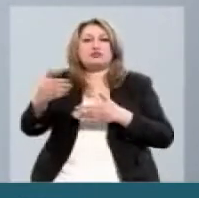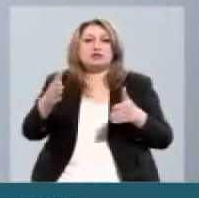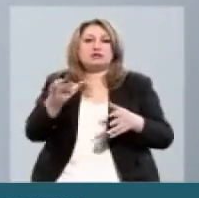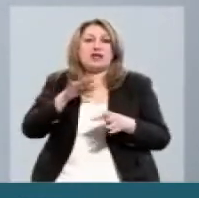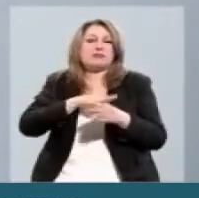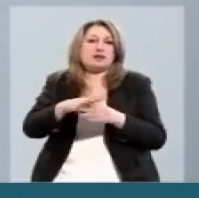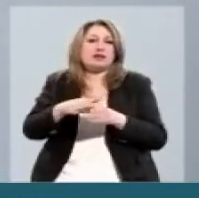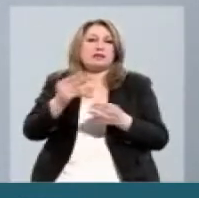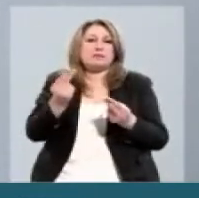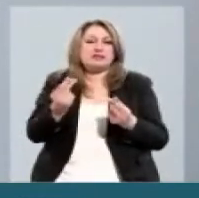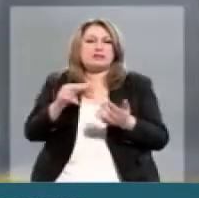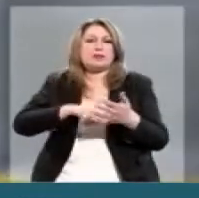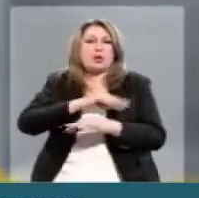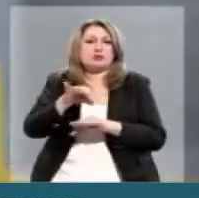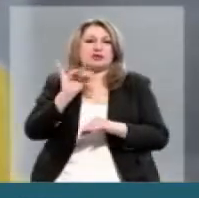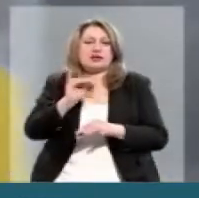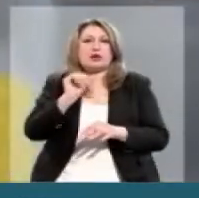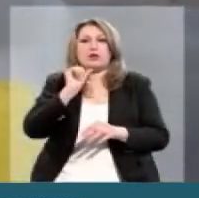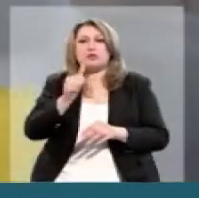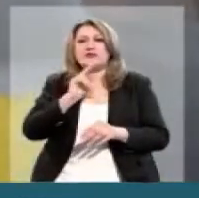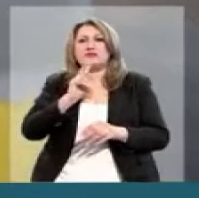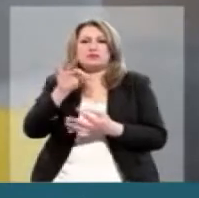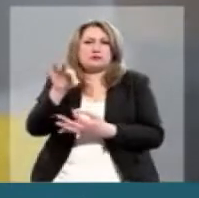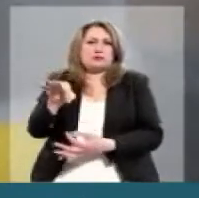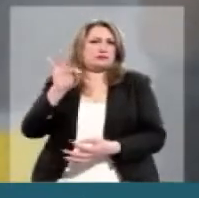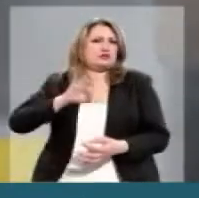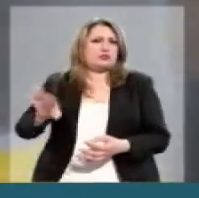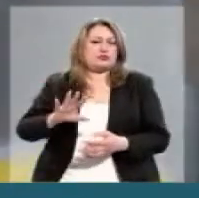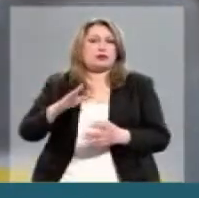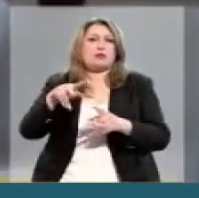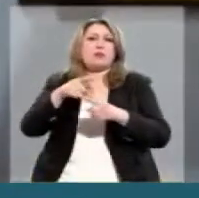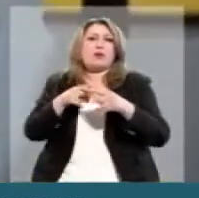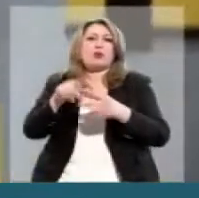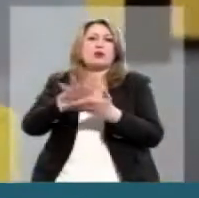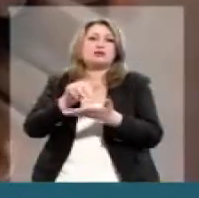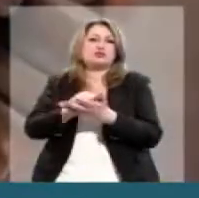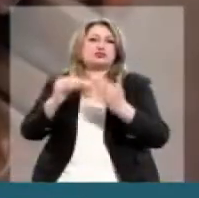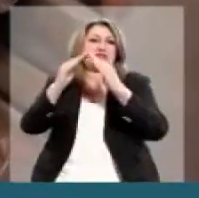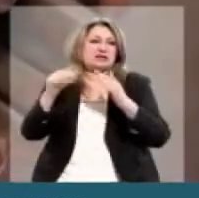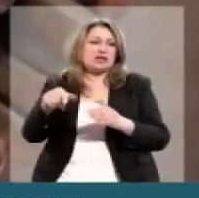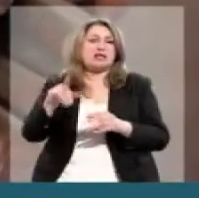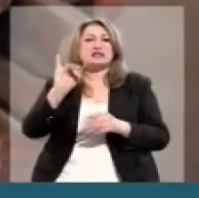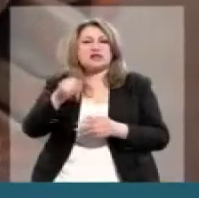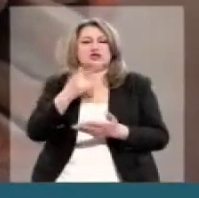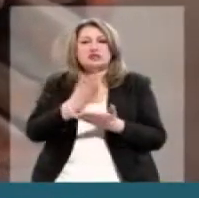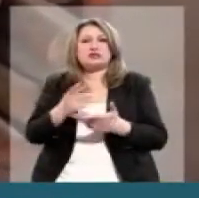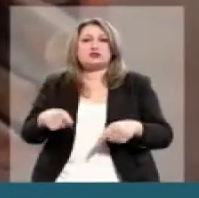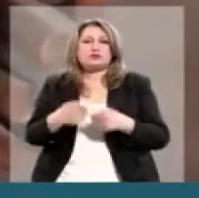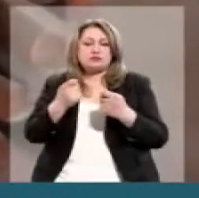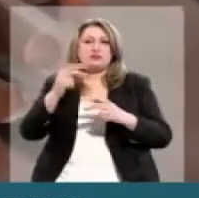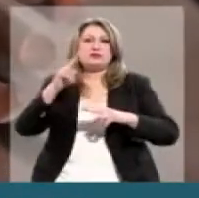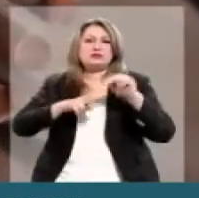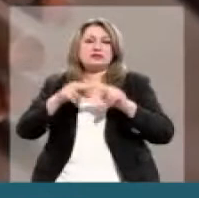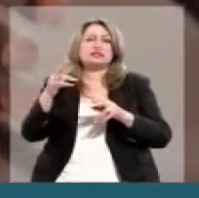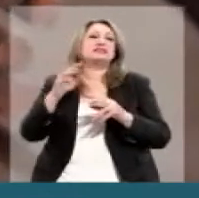участки для реализации бизнес-проектов и годами не осваивают их, оставляя полуразрушенные строения. Также имеются нарушения